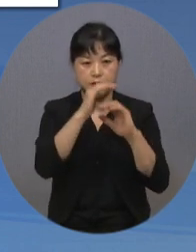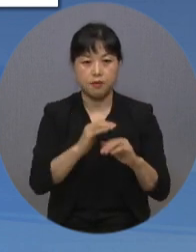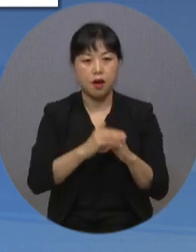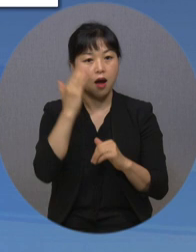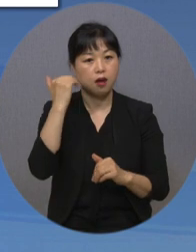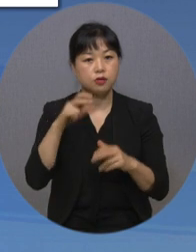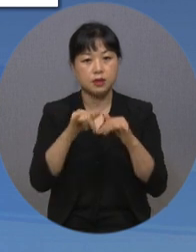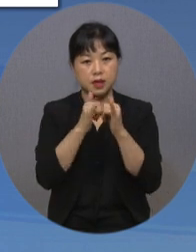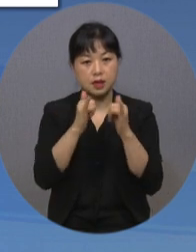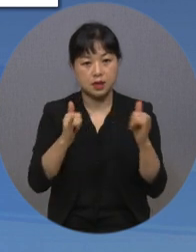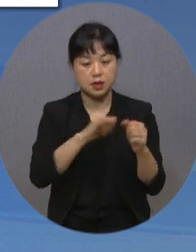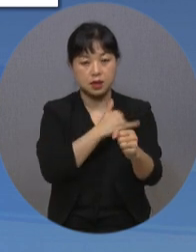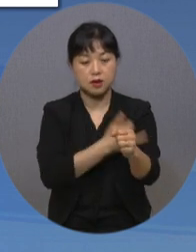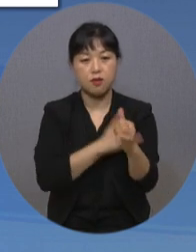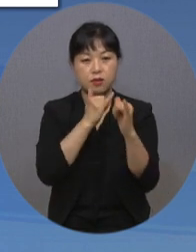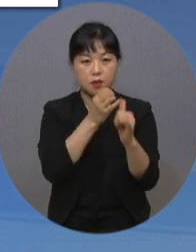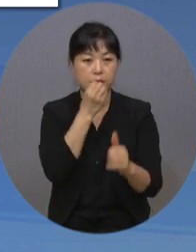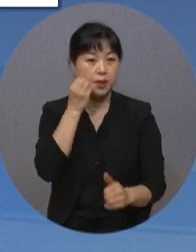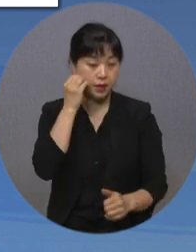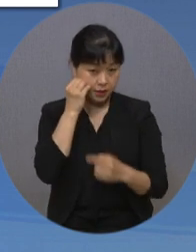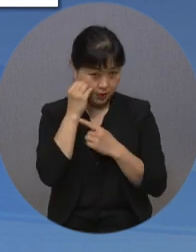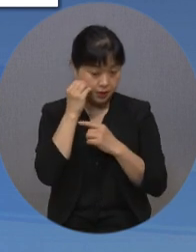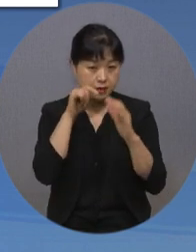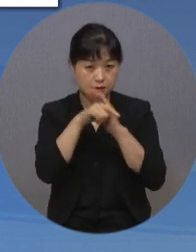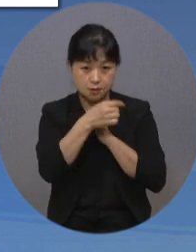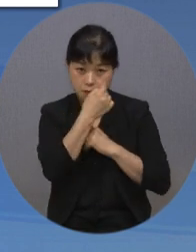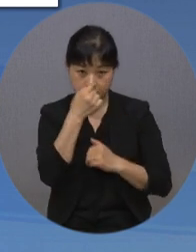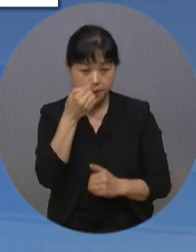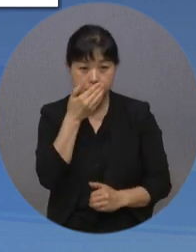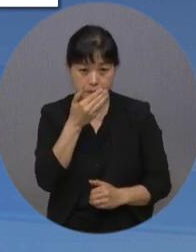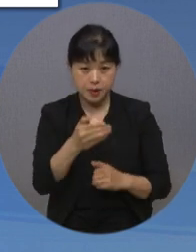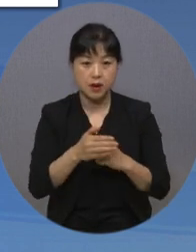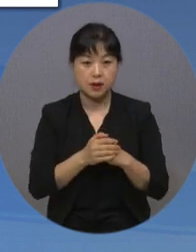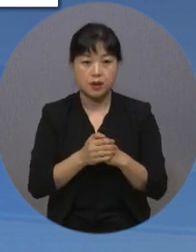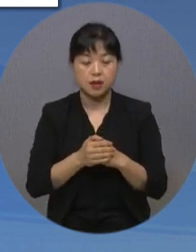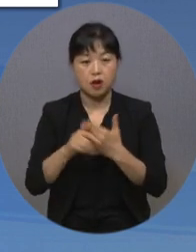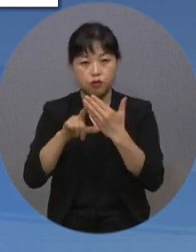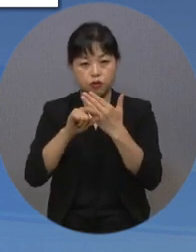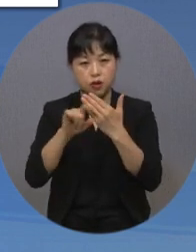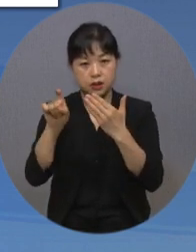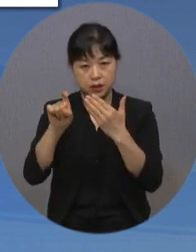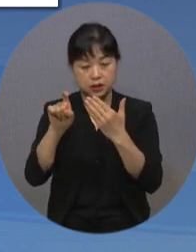누리집에서 확인할 수 있으며 접수는 다음 달 10일까지 가능합니다.